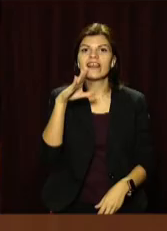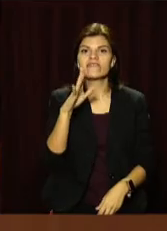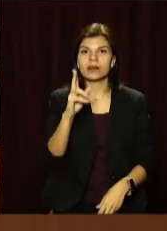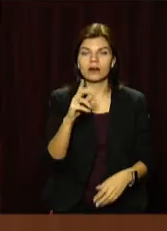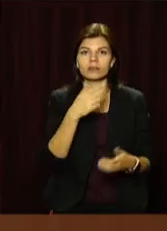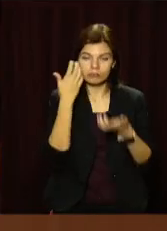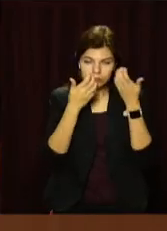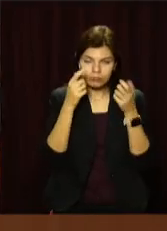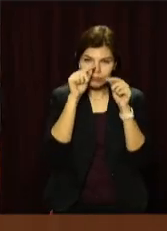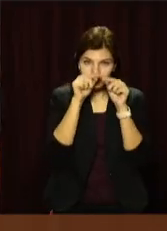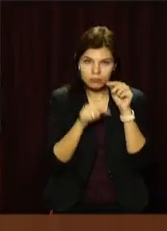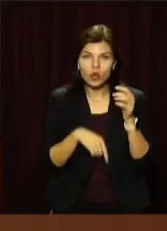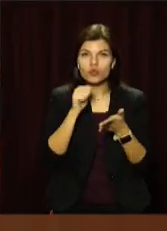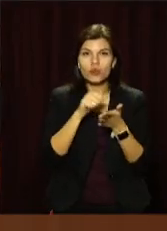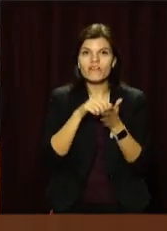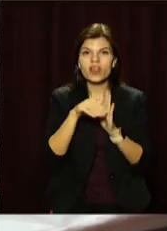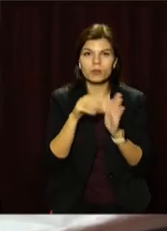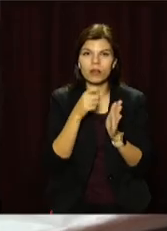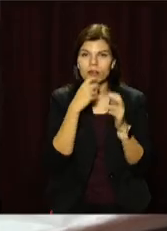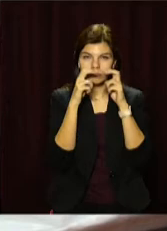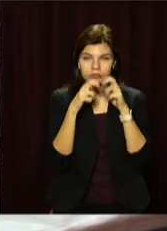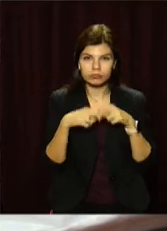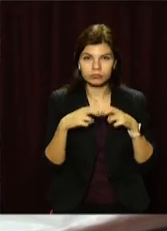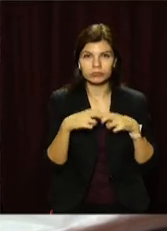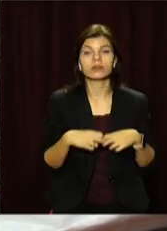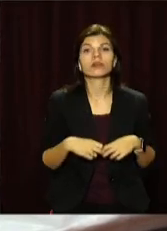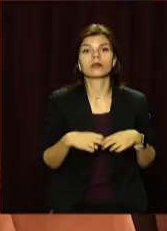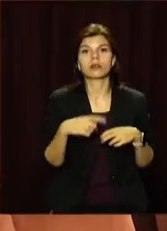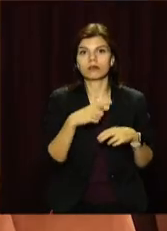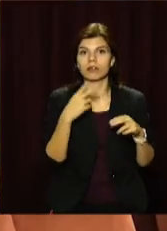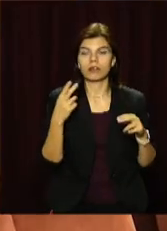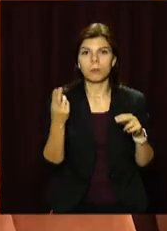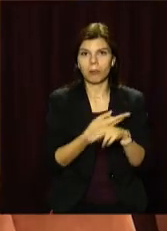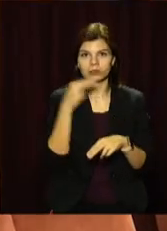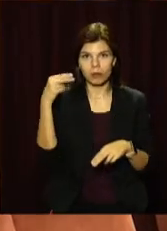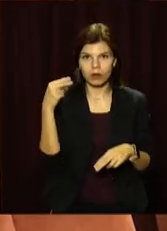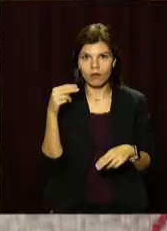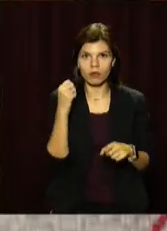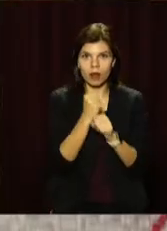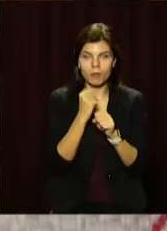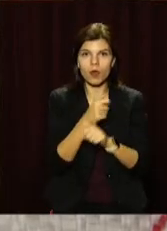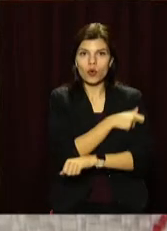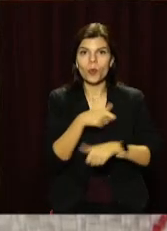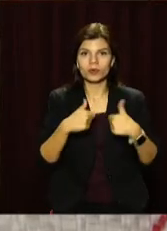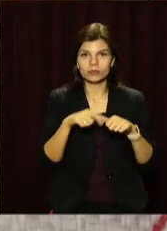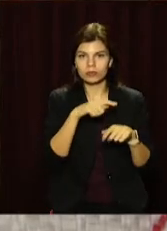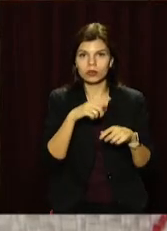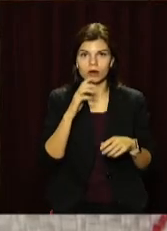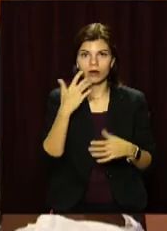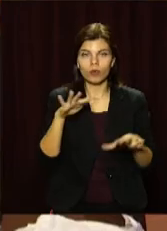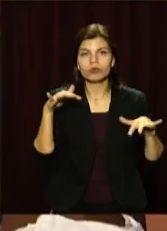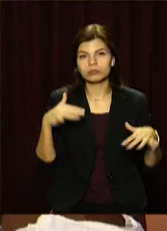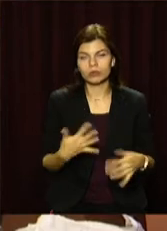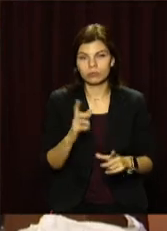виборчу документацію. Процес безперервний. Члени комісії працюють цілодобово, втомлені та знесилені члени